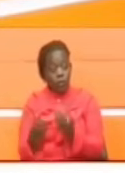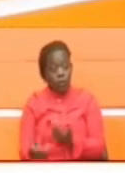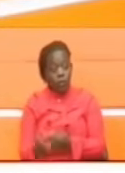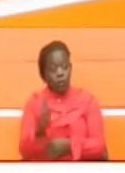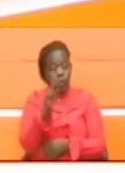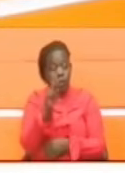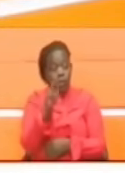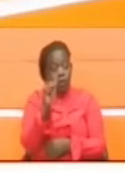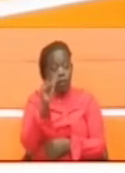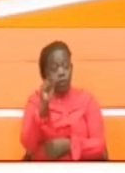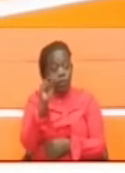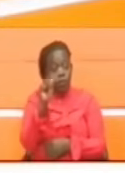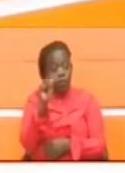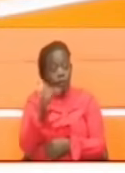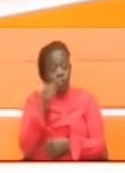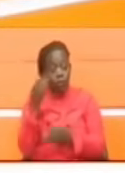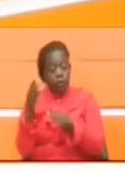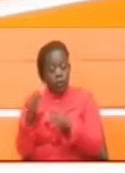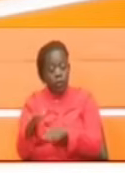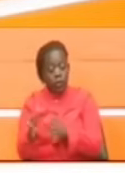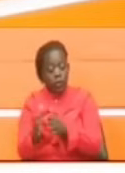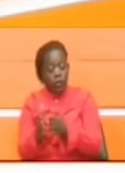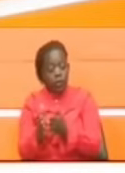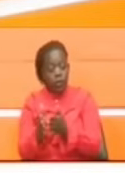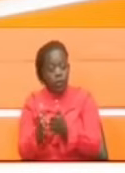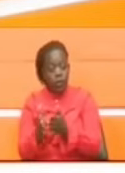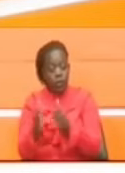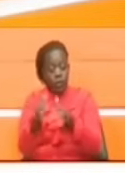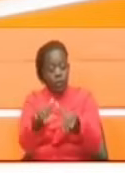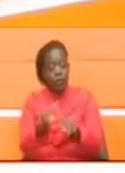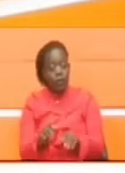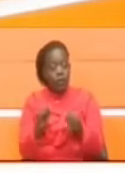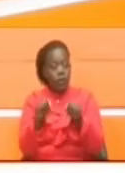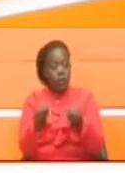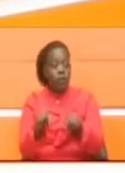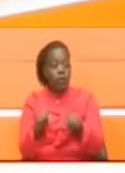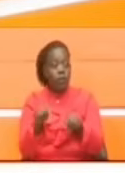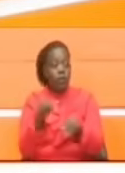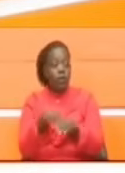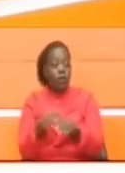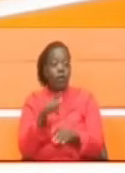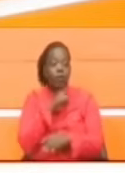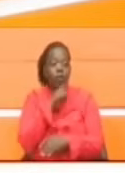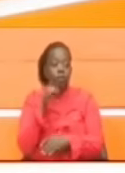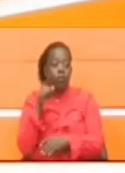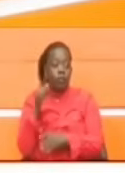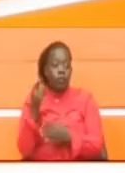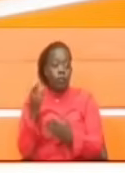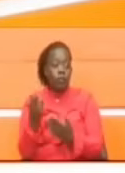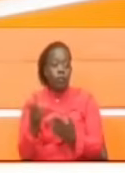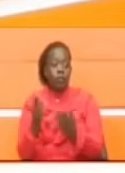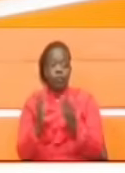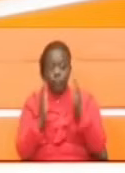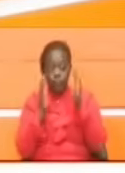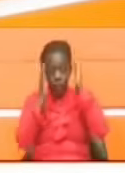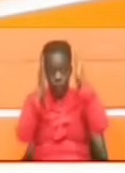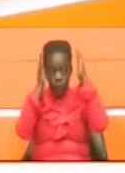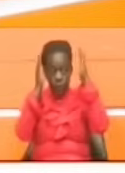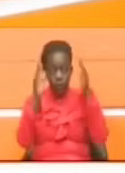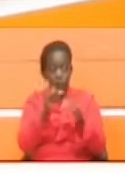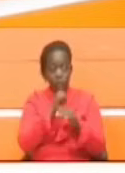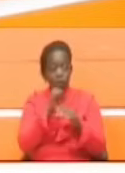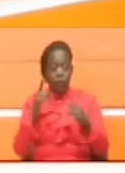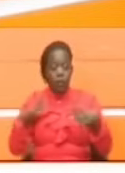yafudde ekibwatukira azikiddwa olunaku olwaleero esekamuli mu Luweero omulabirizi